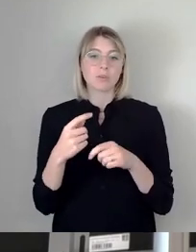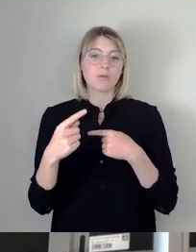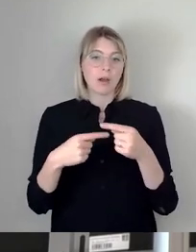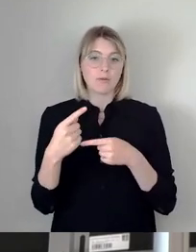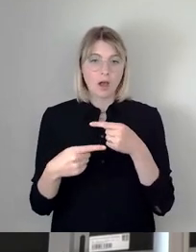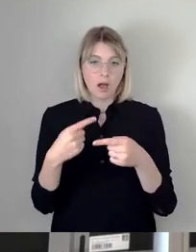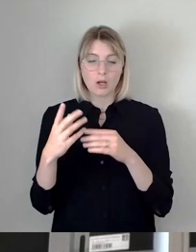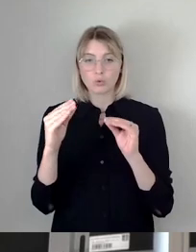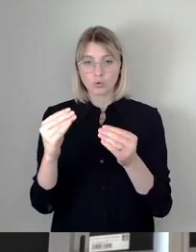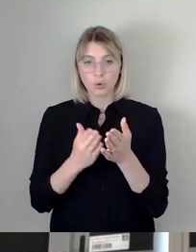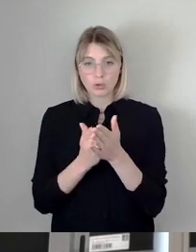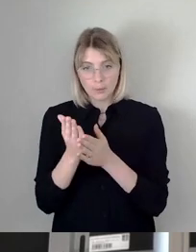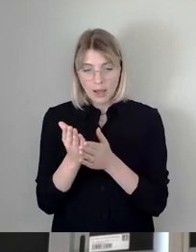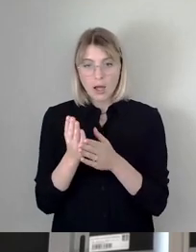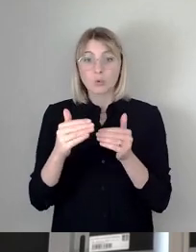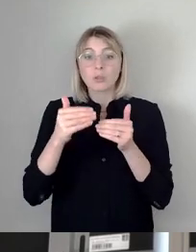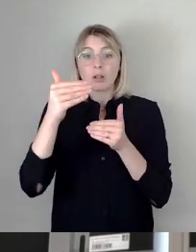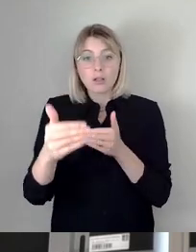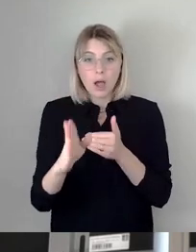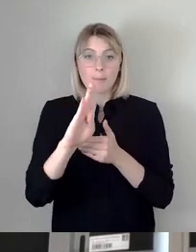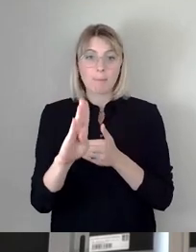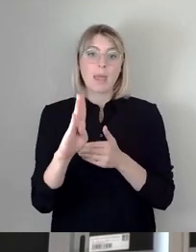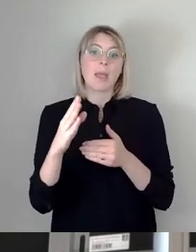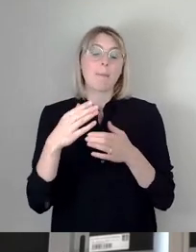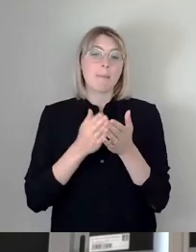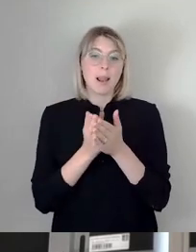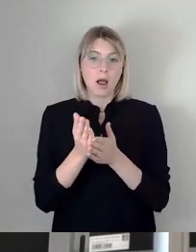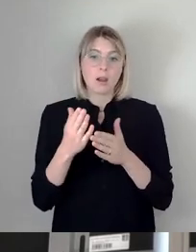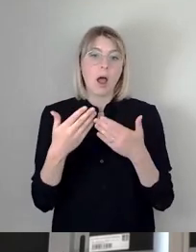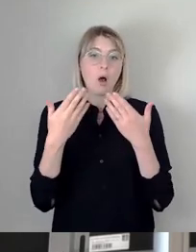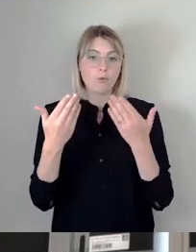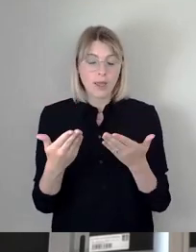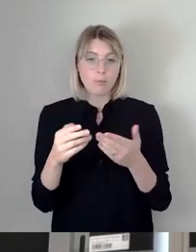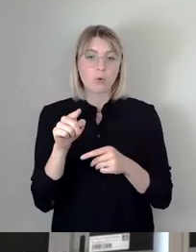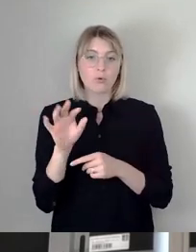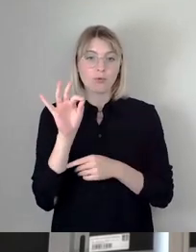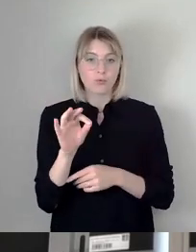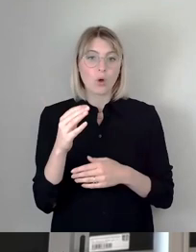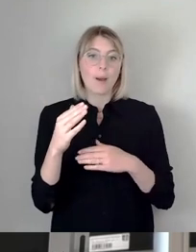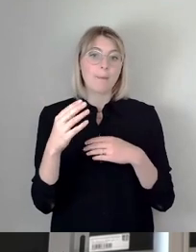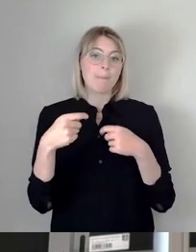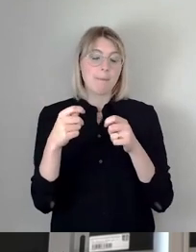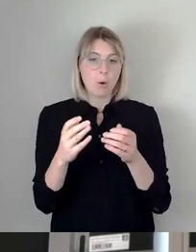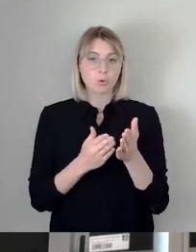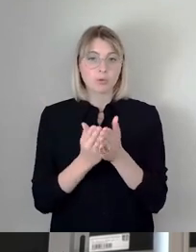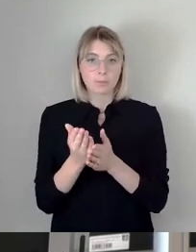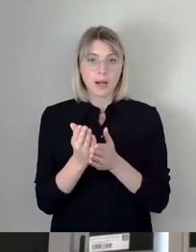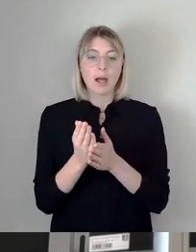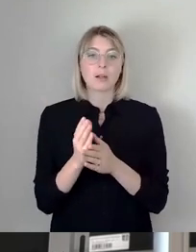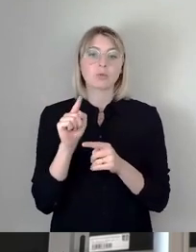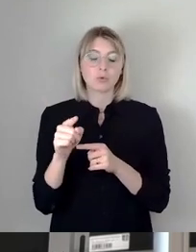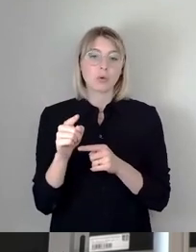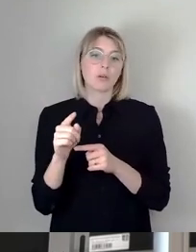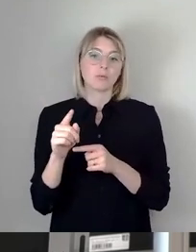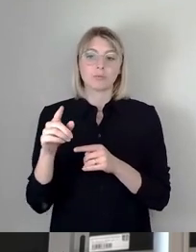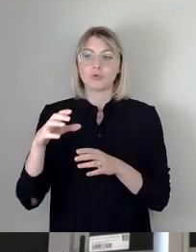dann anschließenden Aufhebung des B-Plans oder aber ein Änderungsverfahren für den Bebauungsplan zu einem urbanen Gebiet. Das